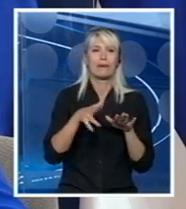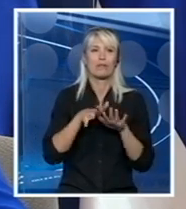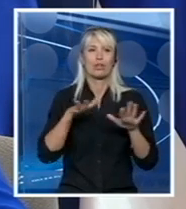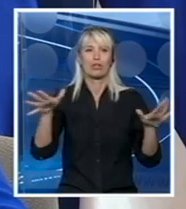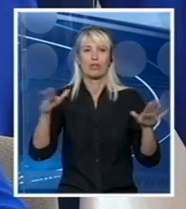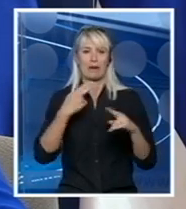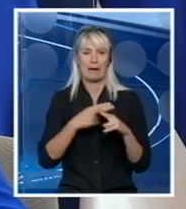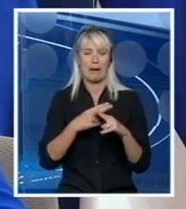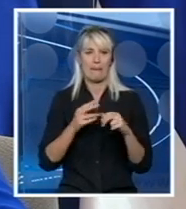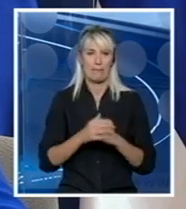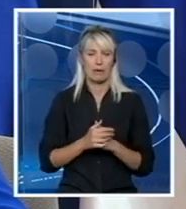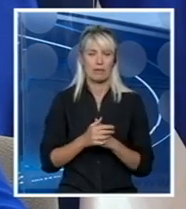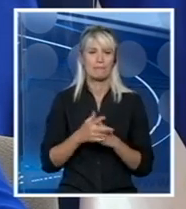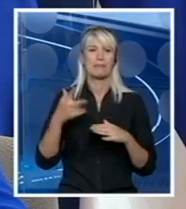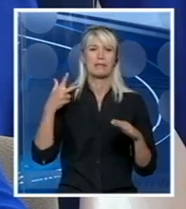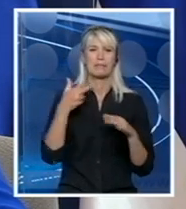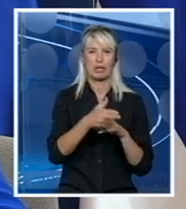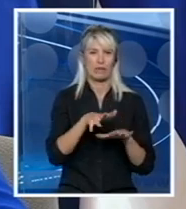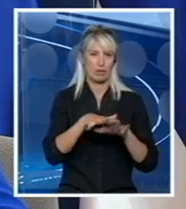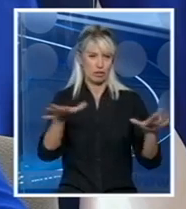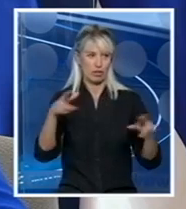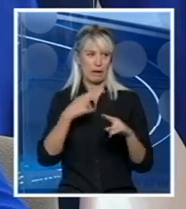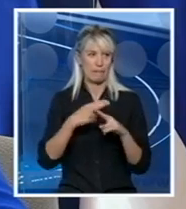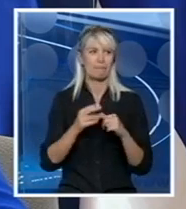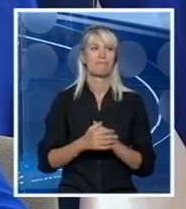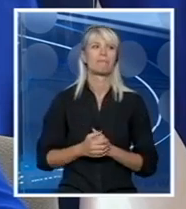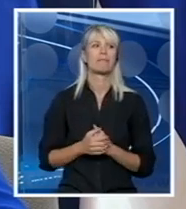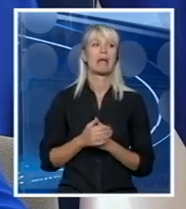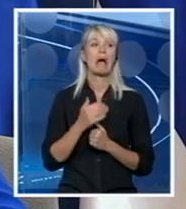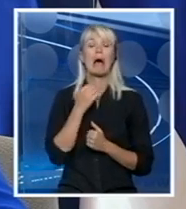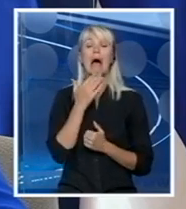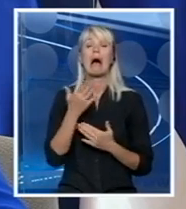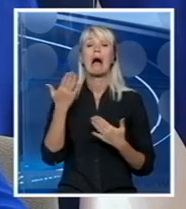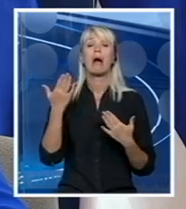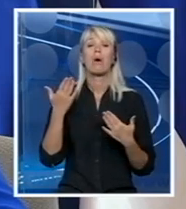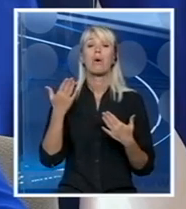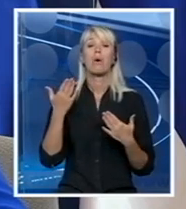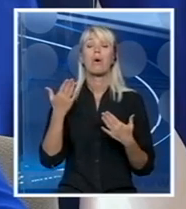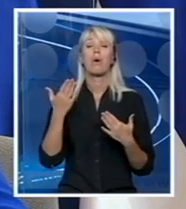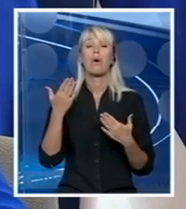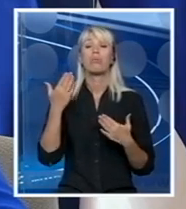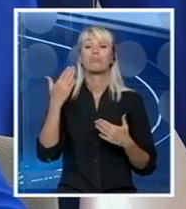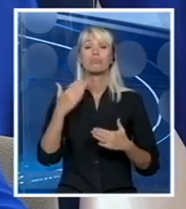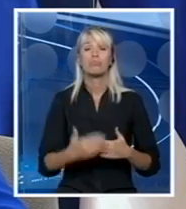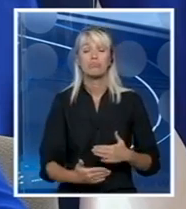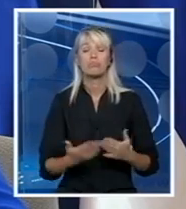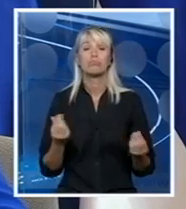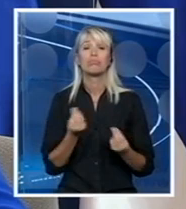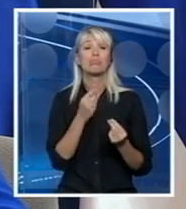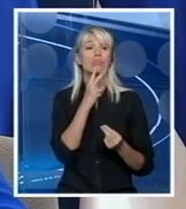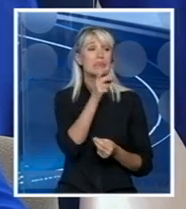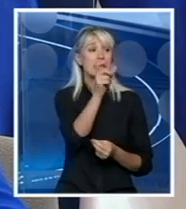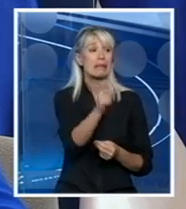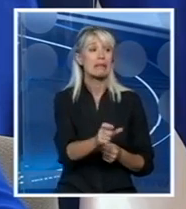infekcije. Sprečavanje širenja infekcije. Ukoliko se ispostavi da je neko od đaka